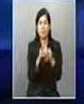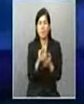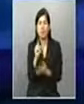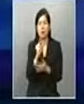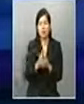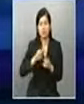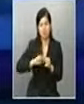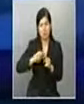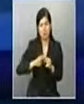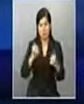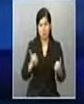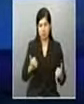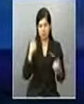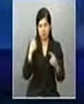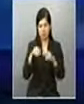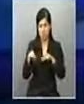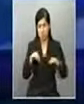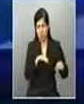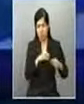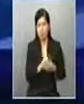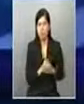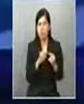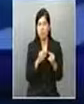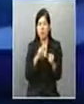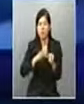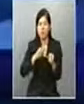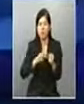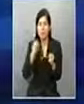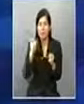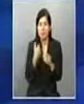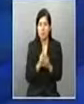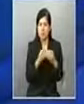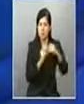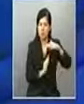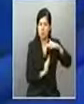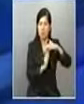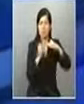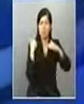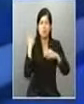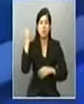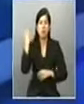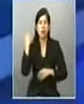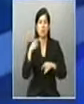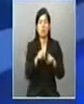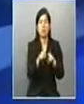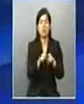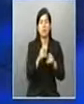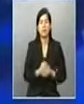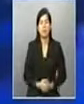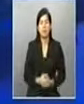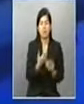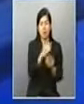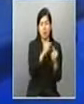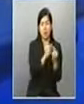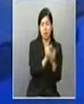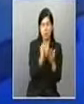ำมันนั้นเตรียมที่จะผลิตน้ำมันอย่างเต็มที่ให้กลับคืนมาสู่ระดับที่เคยผลิตก่อนที่จะมีการถูกคว่ำบาตรก่อนห